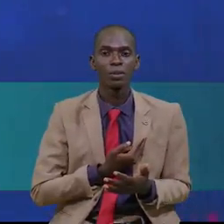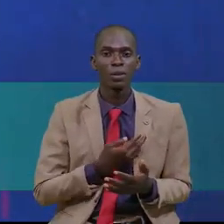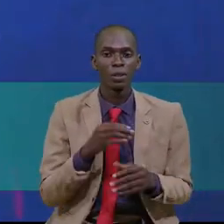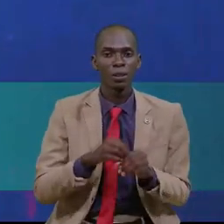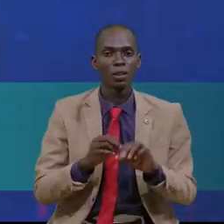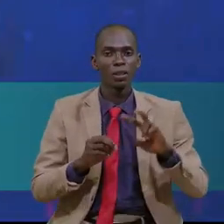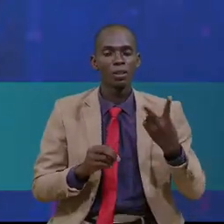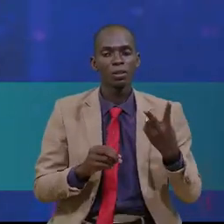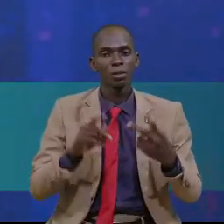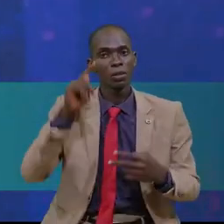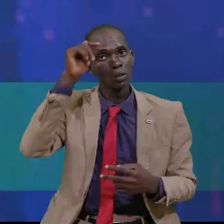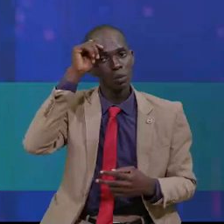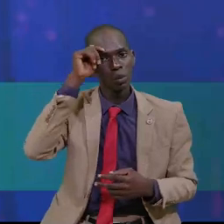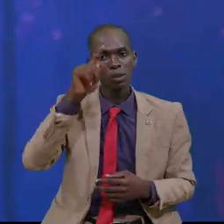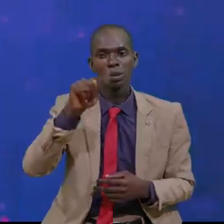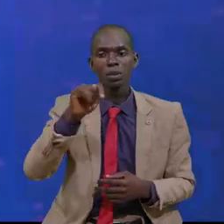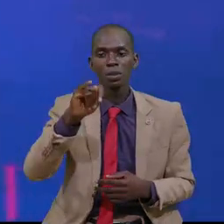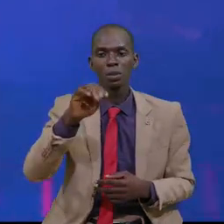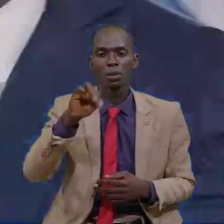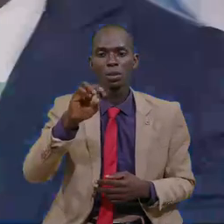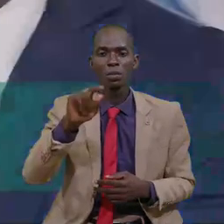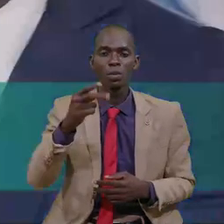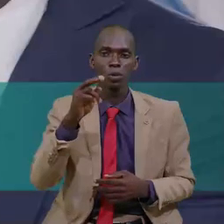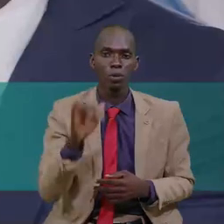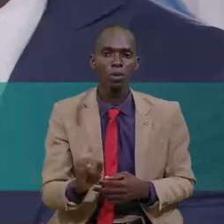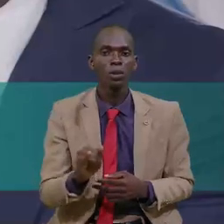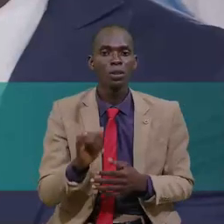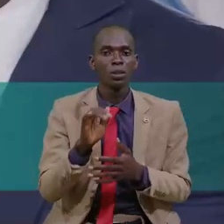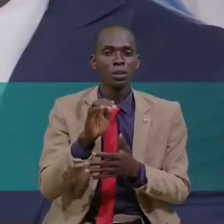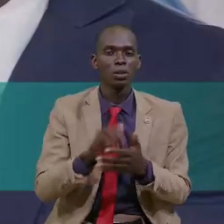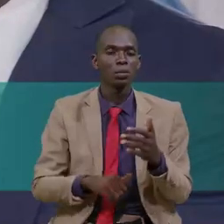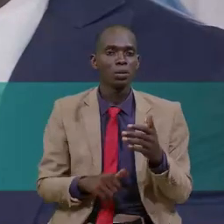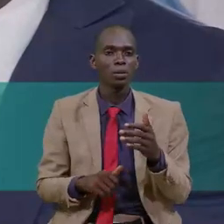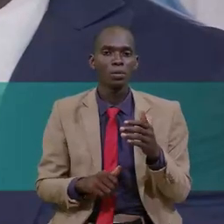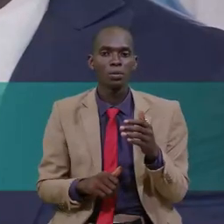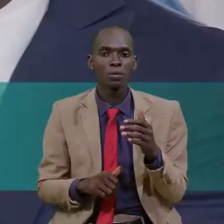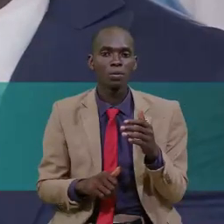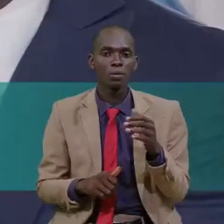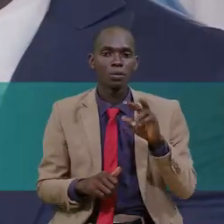En 2 Timothée, au chapitre 2, lisons à partir du verset 15, 2 Timothée.